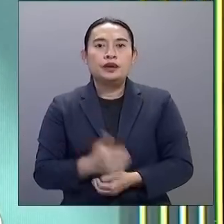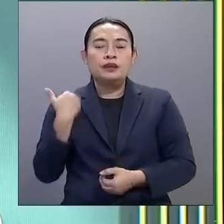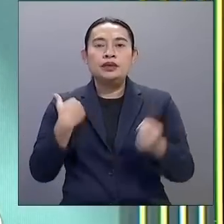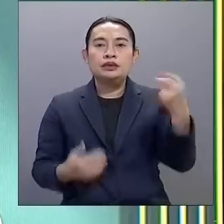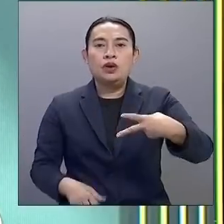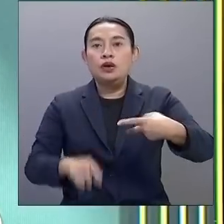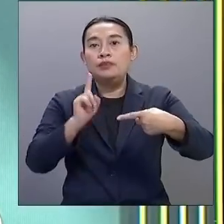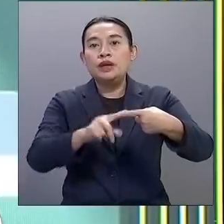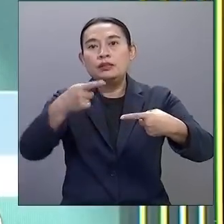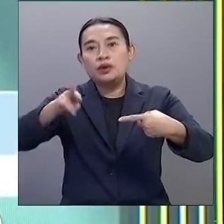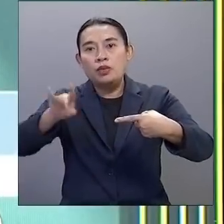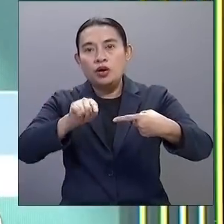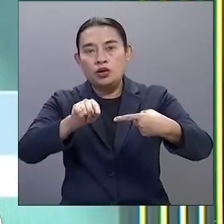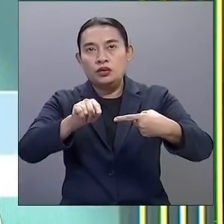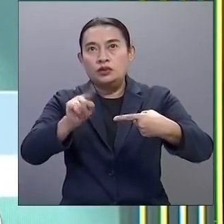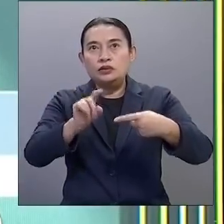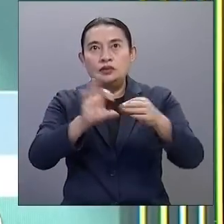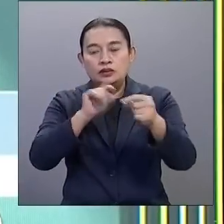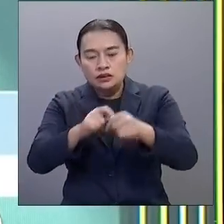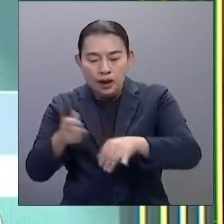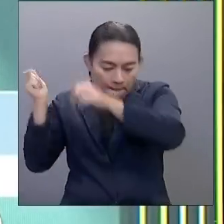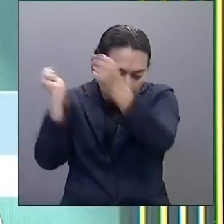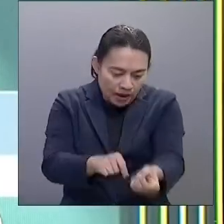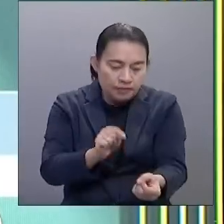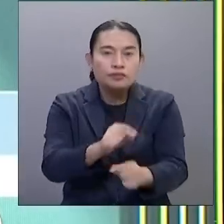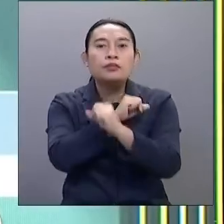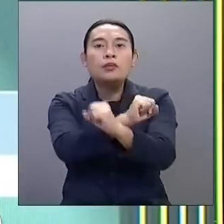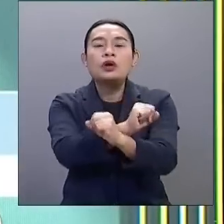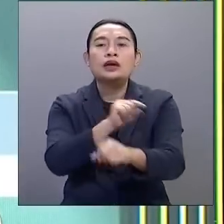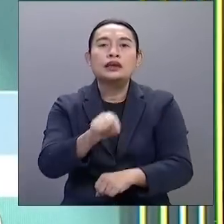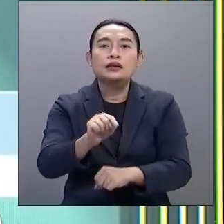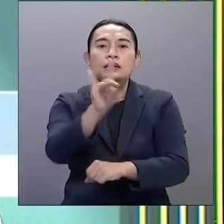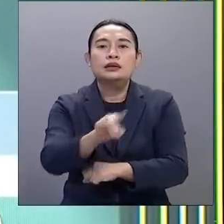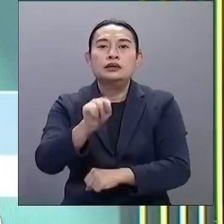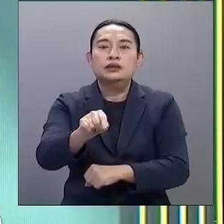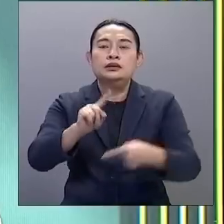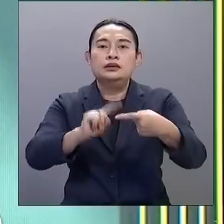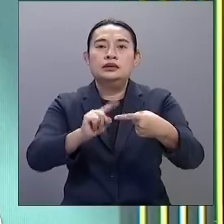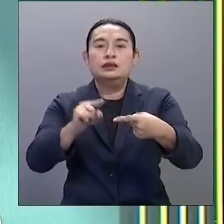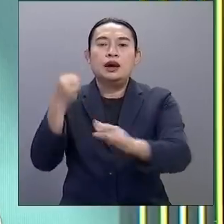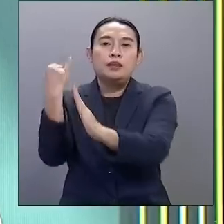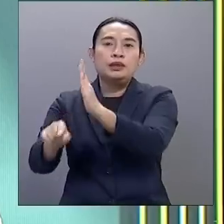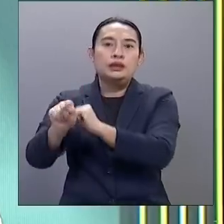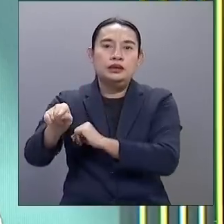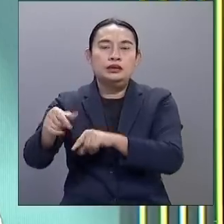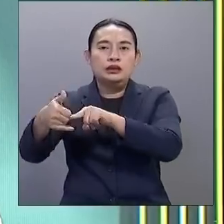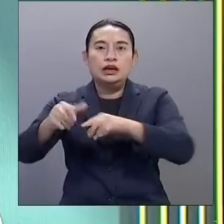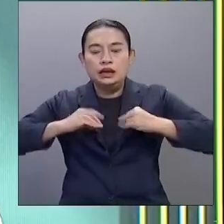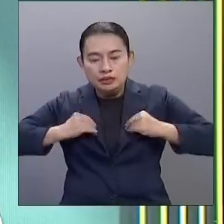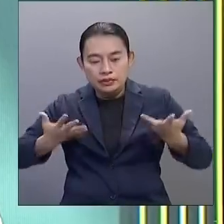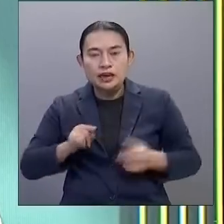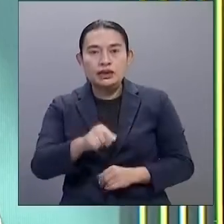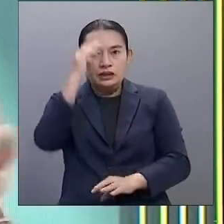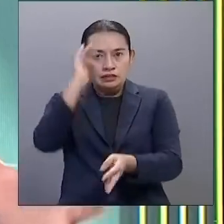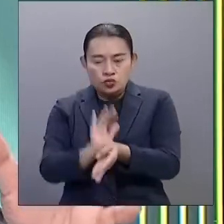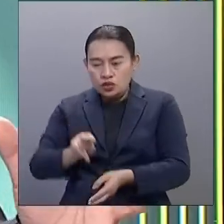พรบป้องกันการทารุณกรรมสัตว์หรือสวัสดิภาพสัตว์เนี่ยนะครับตรงส่วนนี้เป็นคดีความผิดอันยอมความกันไม่ได ้ ตำรวจเห็น